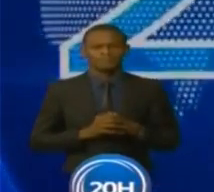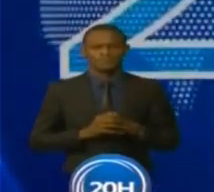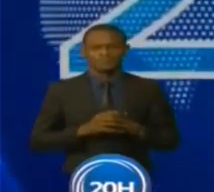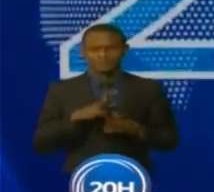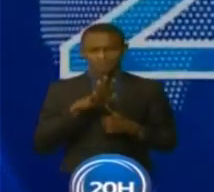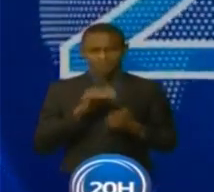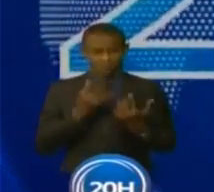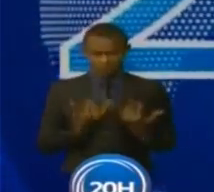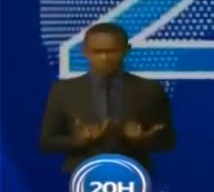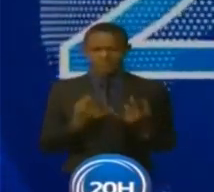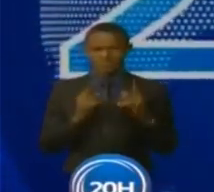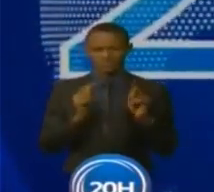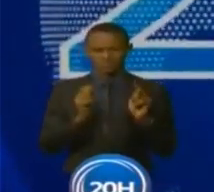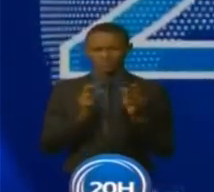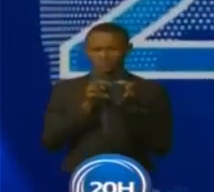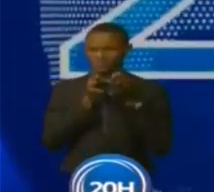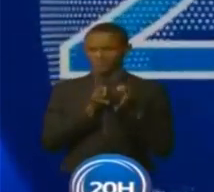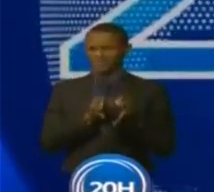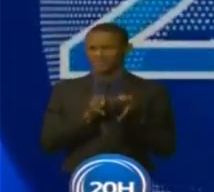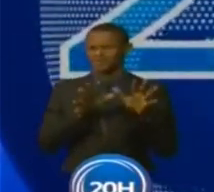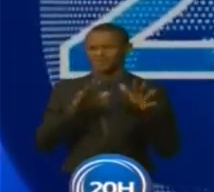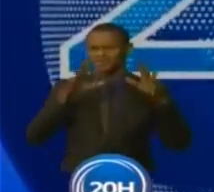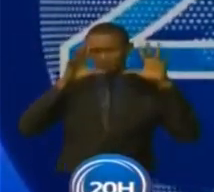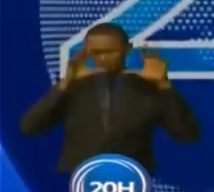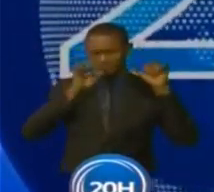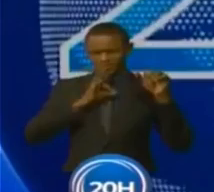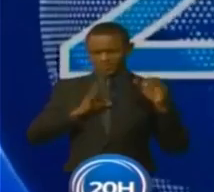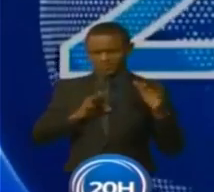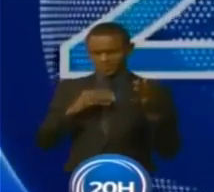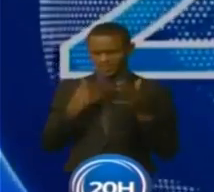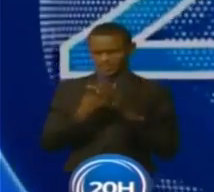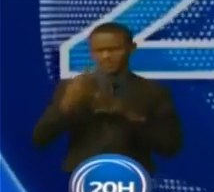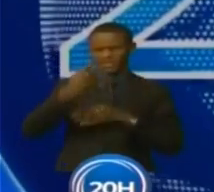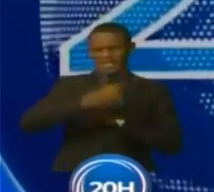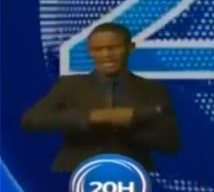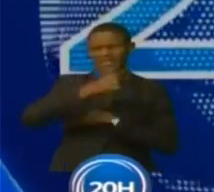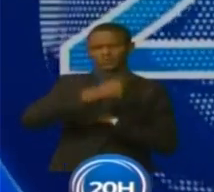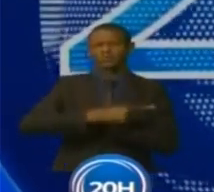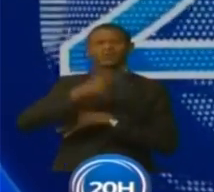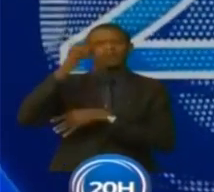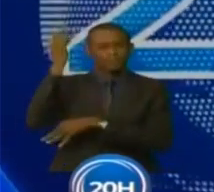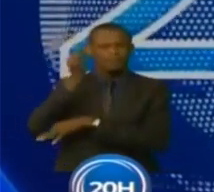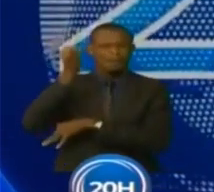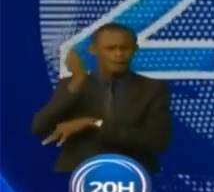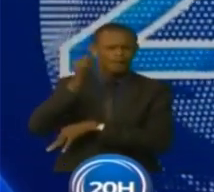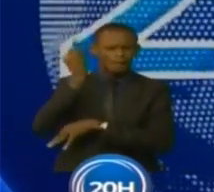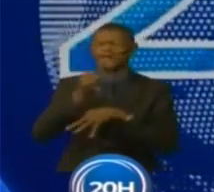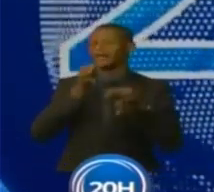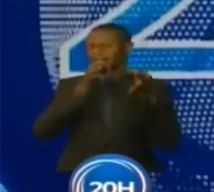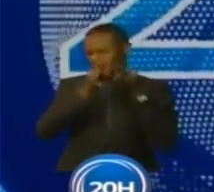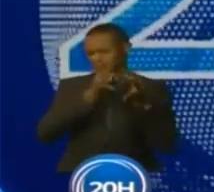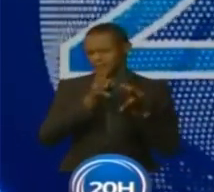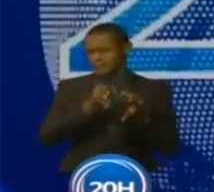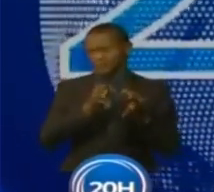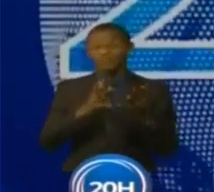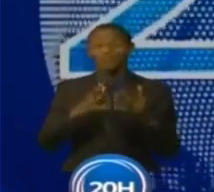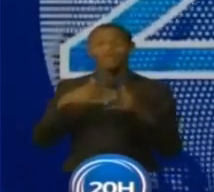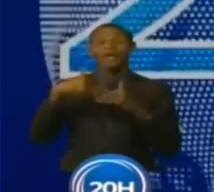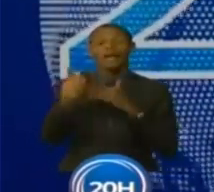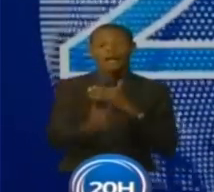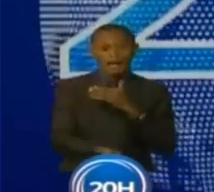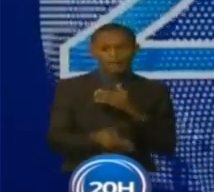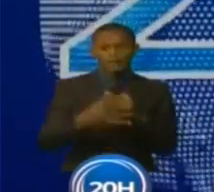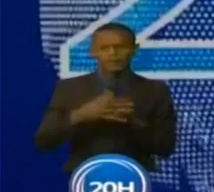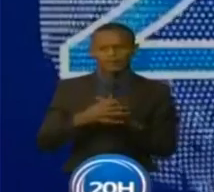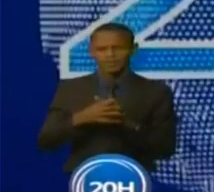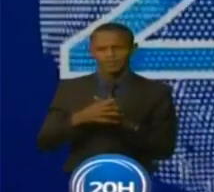Vous avez suivi le meeting du président de la République à son arrivée à Kasumbalesa. Sur place, le chef de l'État a procédé à l'inauguration de plusieurs